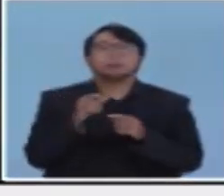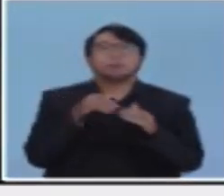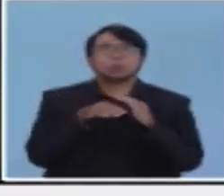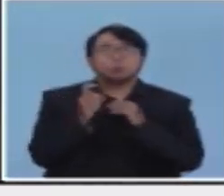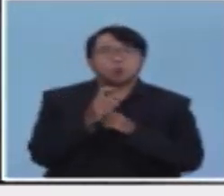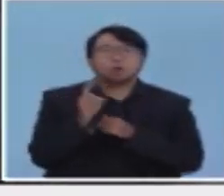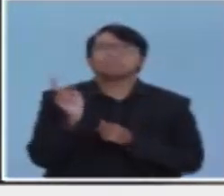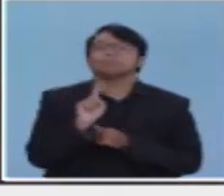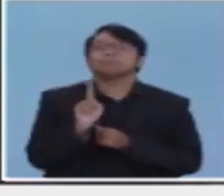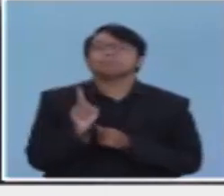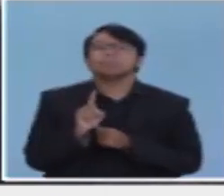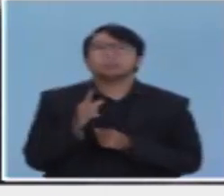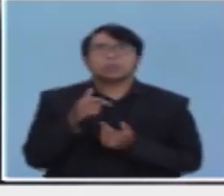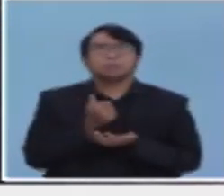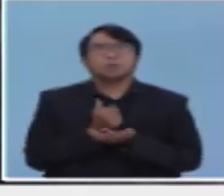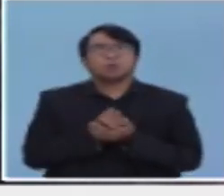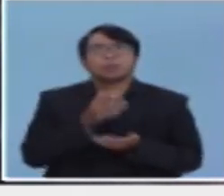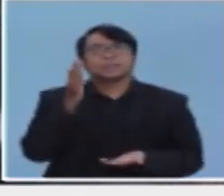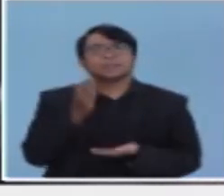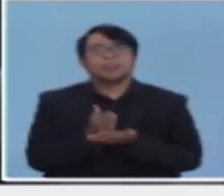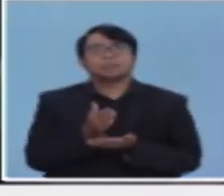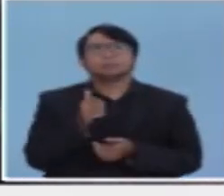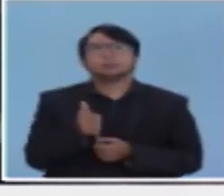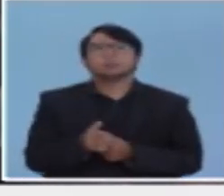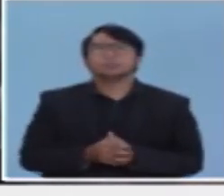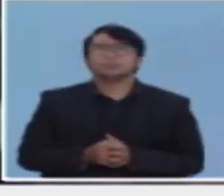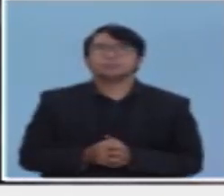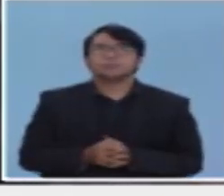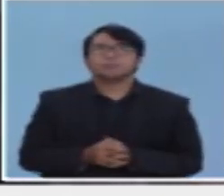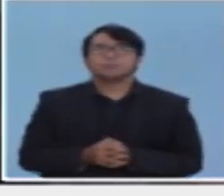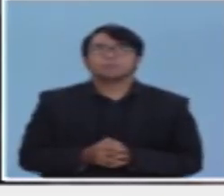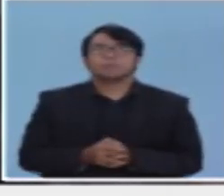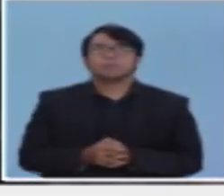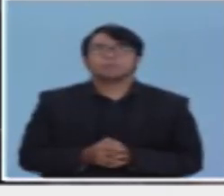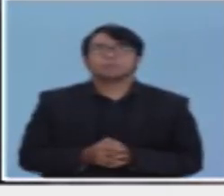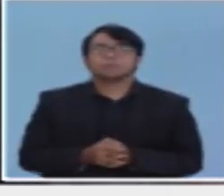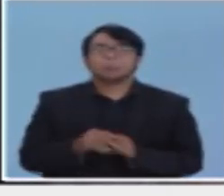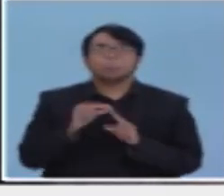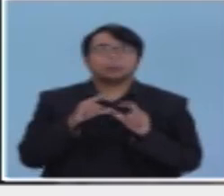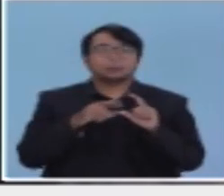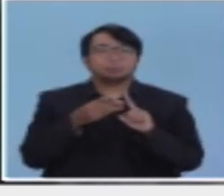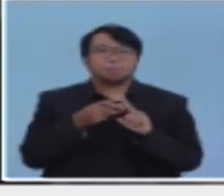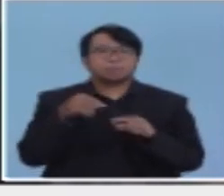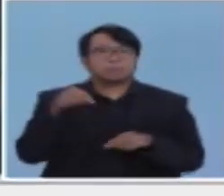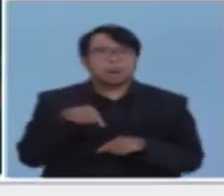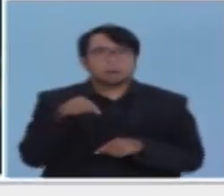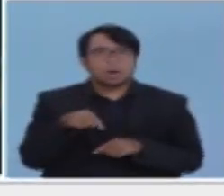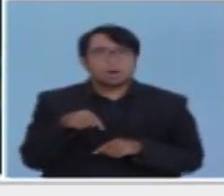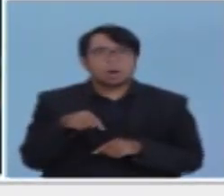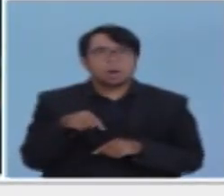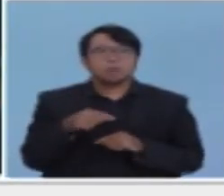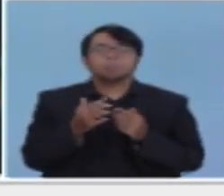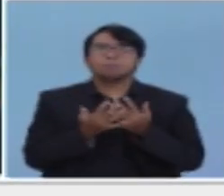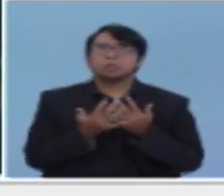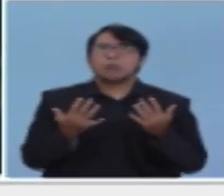sama sekali tidak ada toleransi. Baik, Pak Bima, di masa PSBB seperti ini tentu ada sebagian warga yang merasakan